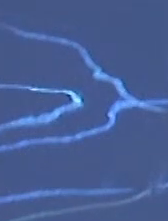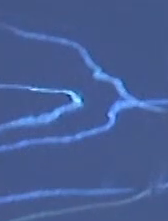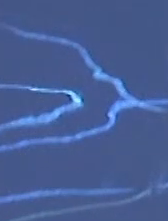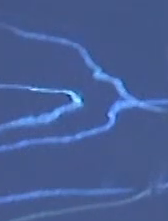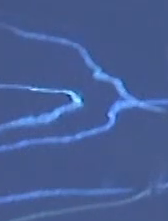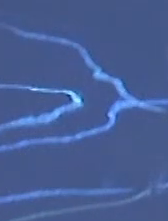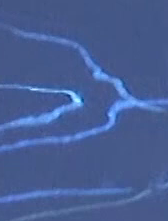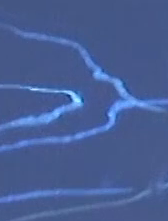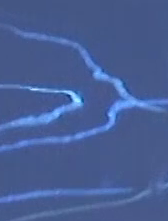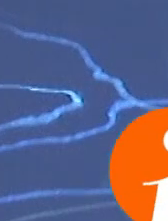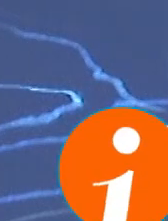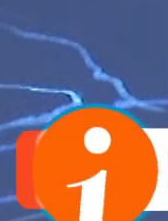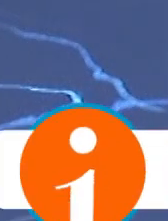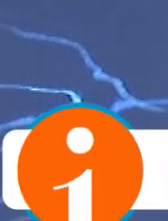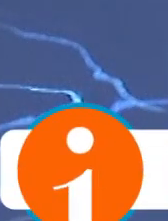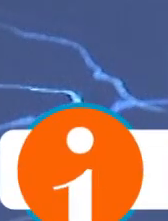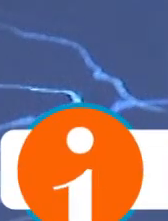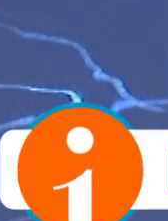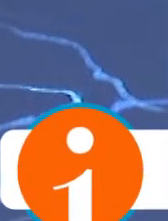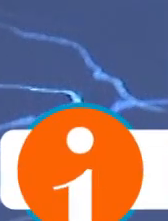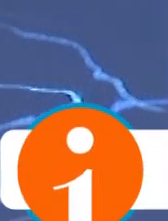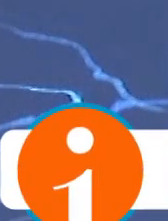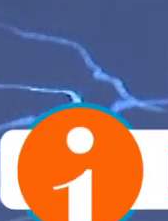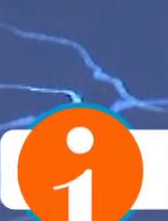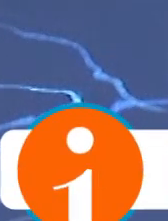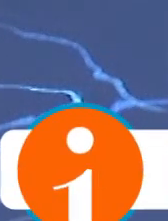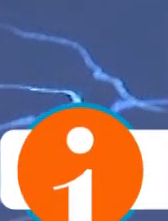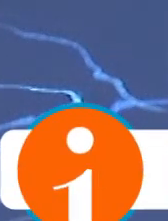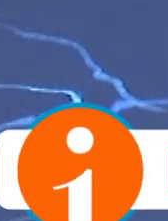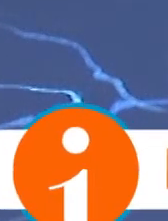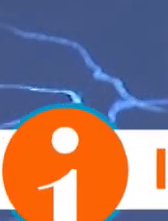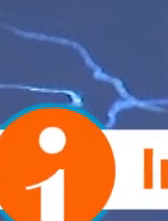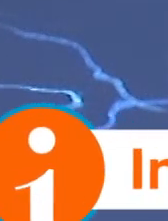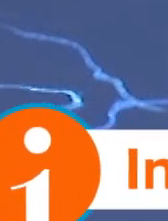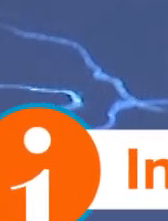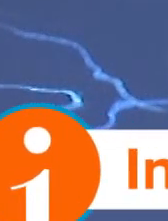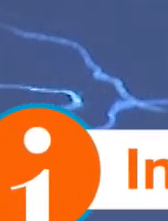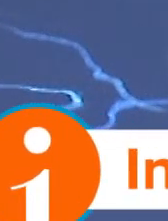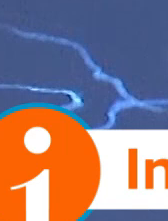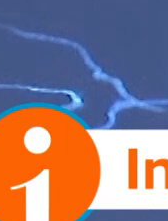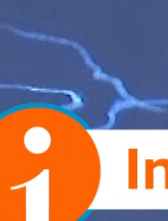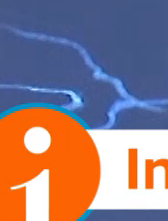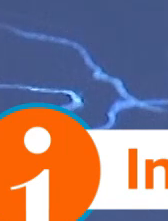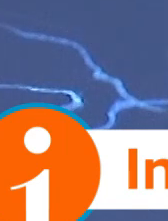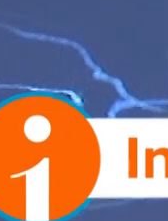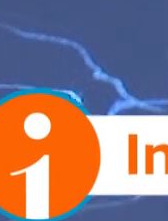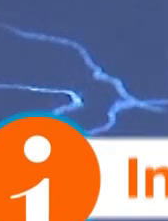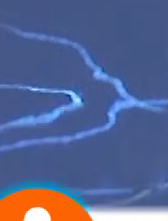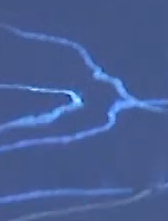зерттеулер. Ең маңызды және қызықты ақпараттар Информбюроның YouTube арнасында. Жазылыңыздар,